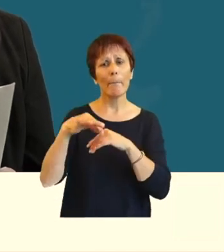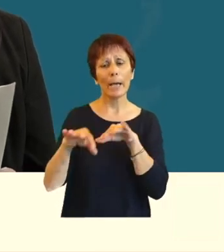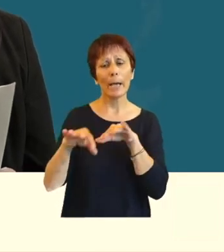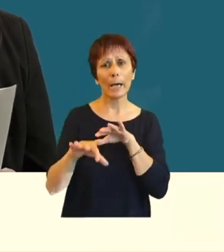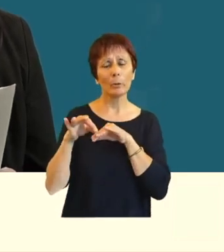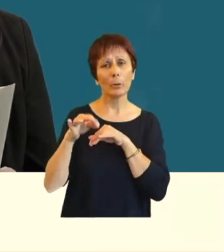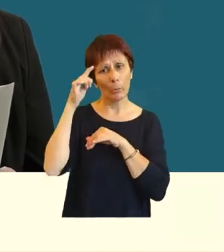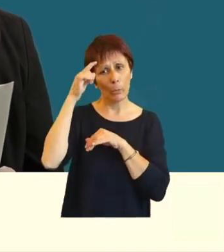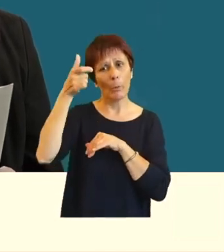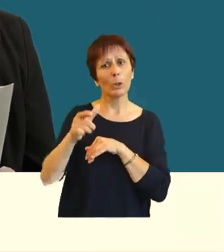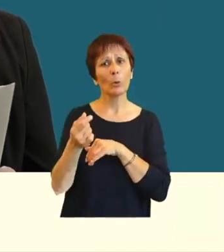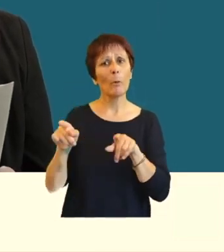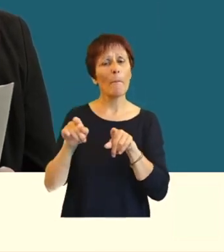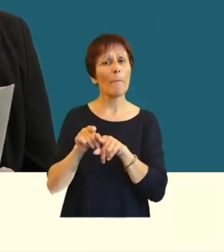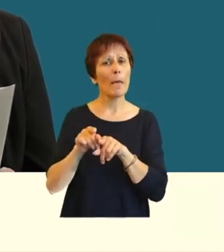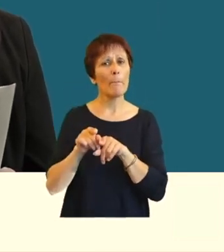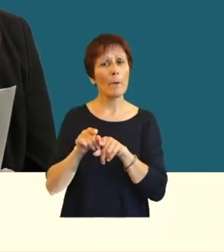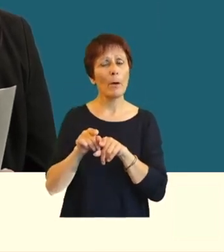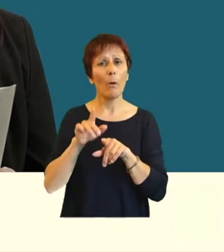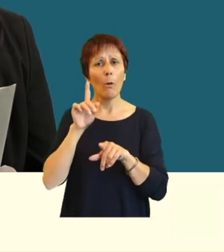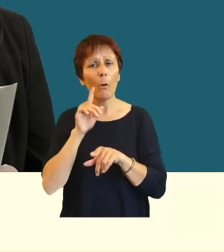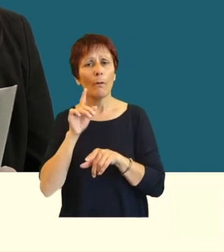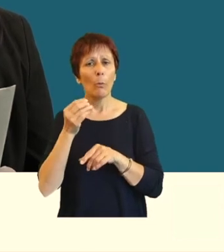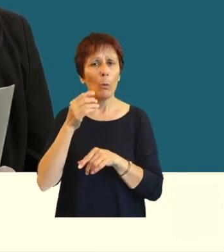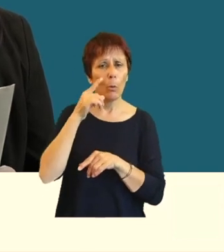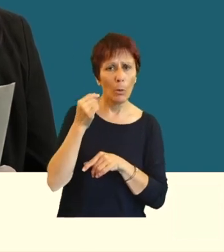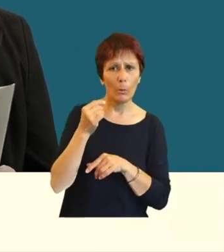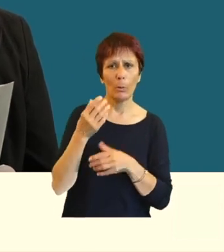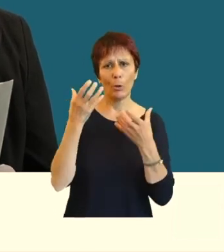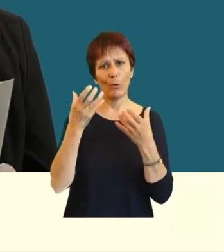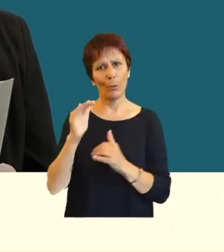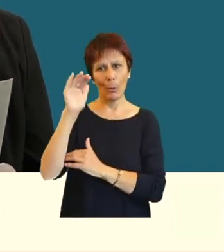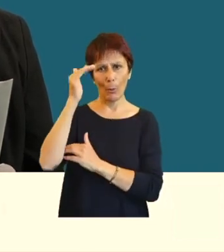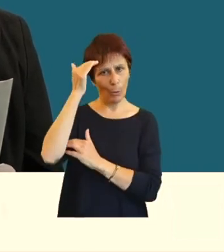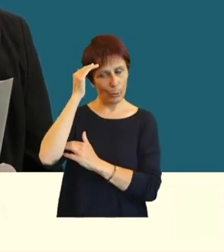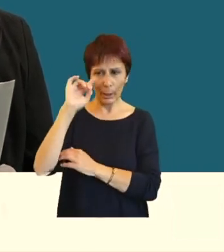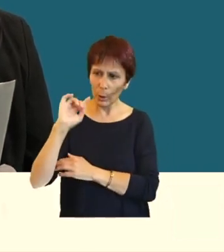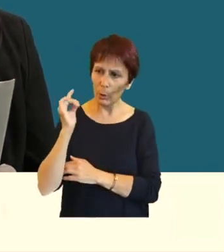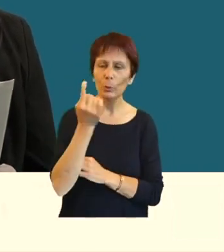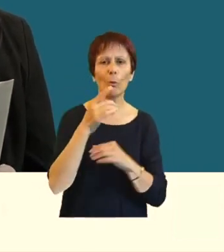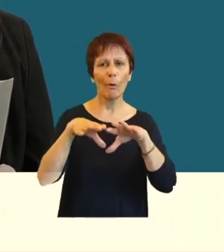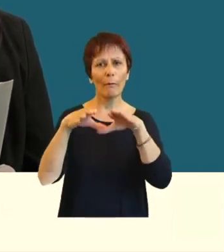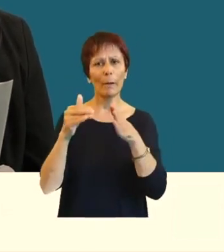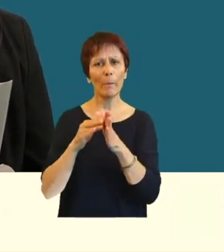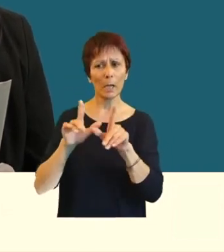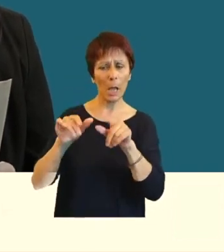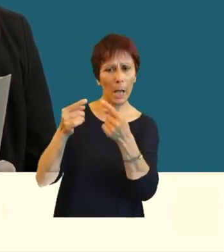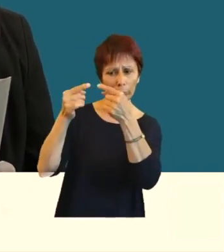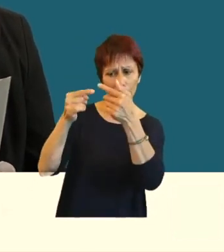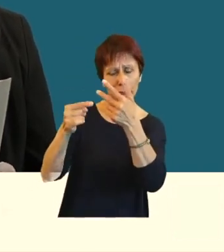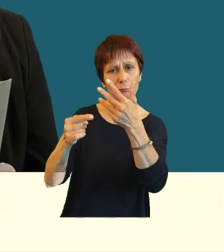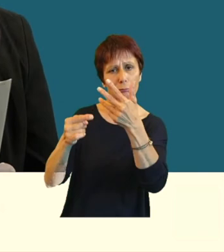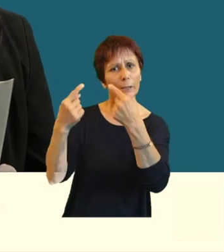couples de même sexe, afin de procéder à l'application de cette loi et à la volonté de reconnaître l'ensemble des familles marseillaises dans leur diversité,